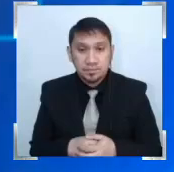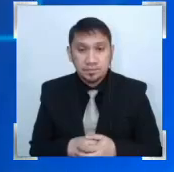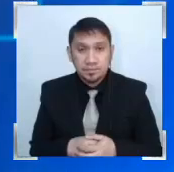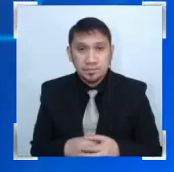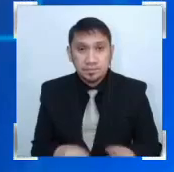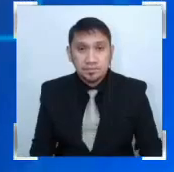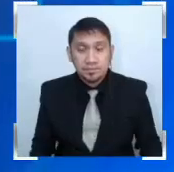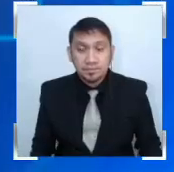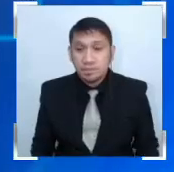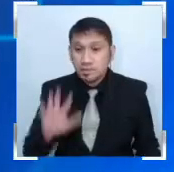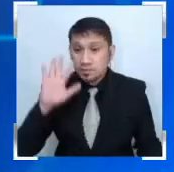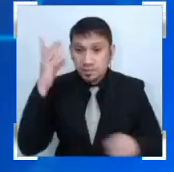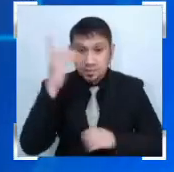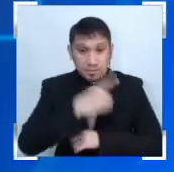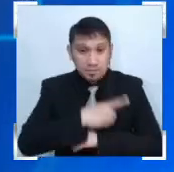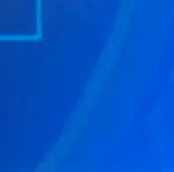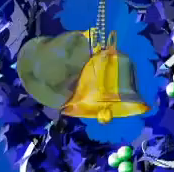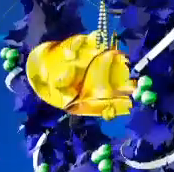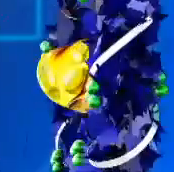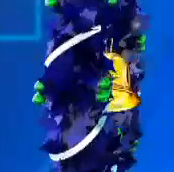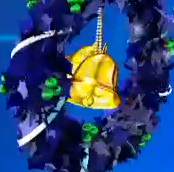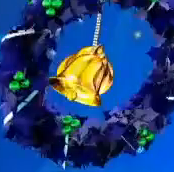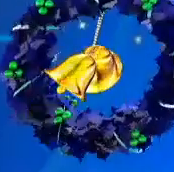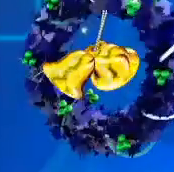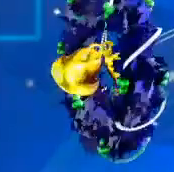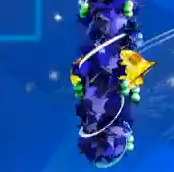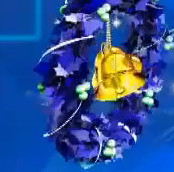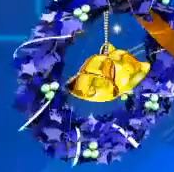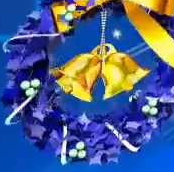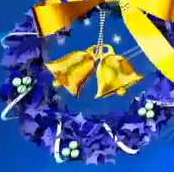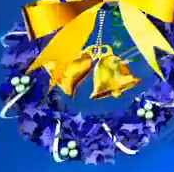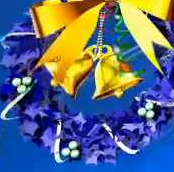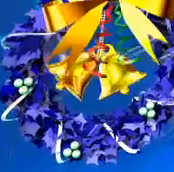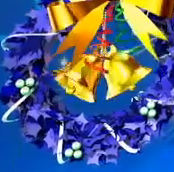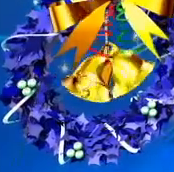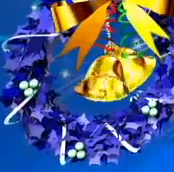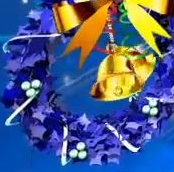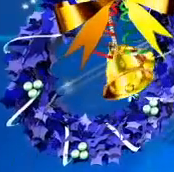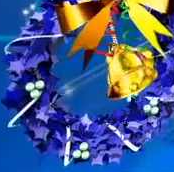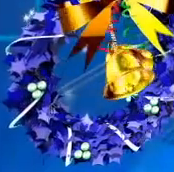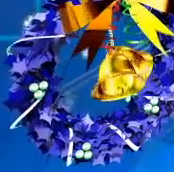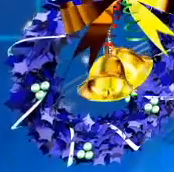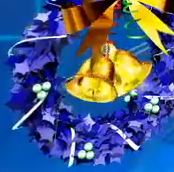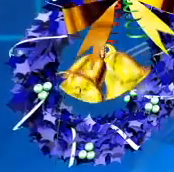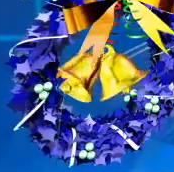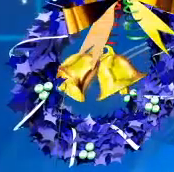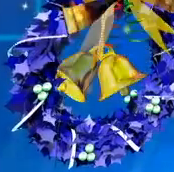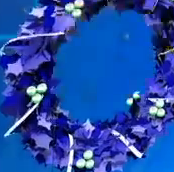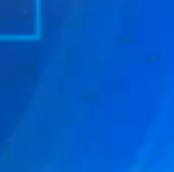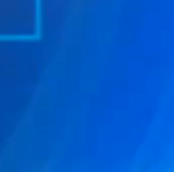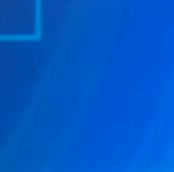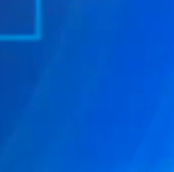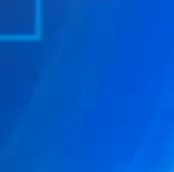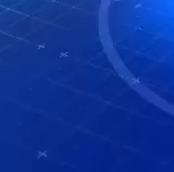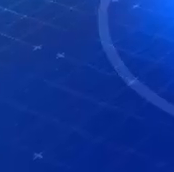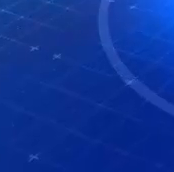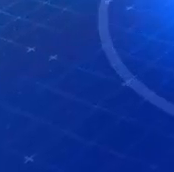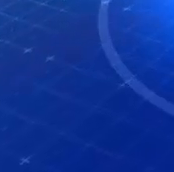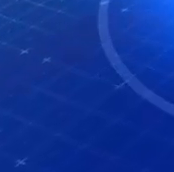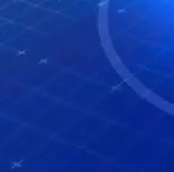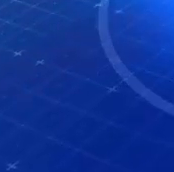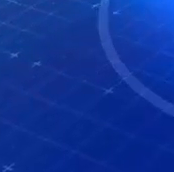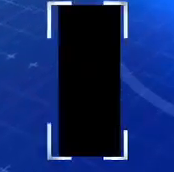Limang araw na lang Pasko na, kaya naman dinagsa ng mga mamimili ang Divisoria para sa Christmas shopping. Saksi live si Mai